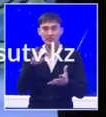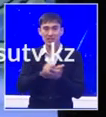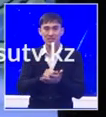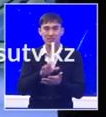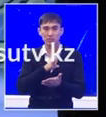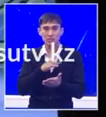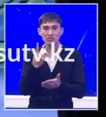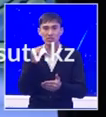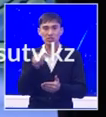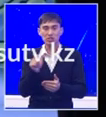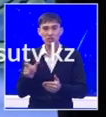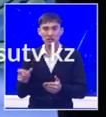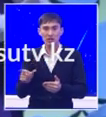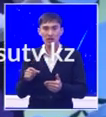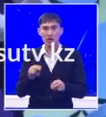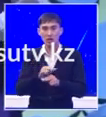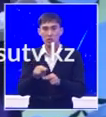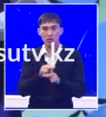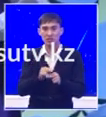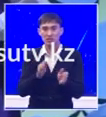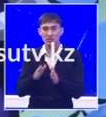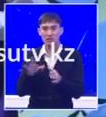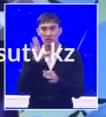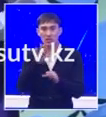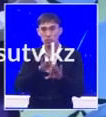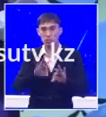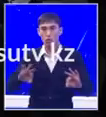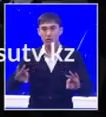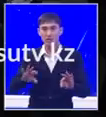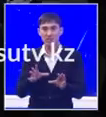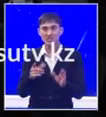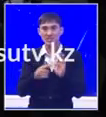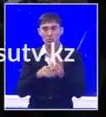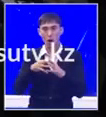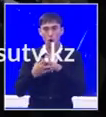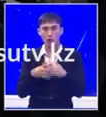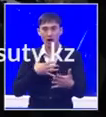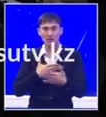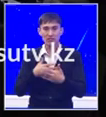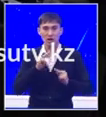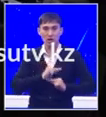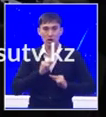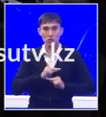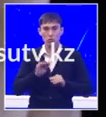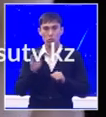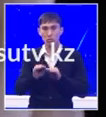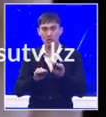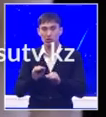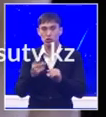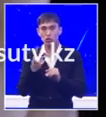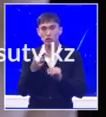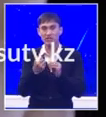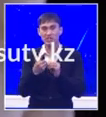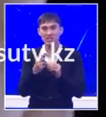2 тысяч человек отремонтировано система водопровода в 7 аулах ведется активная работа по прокладке 100 12